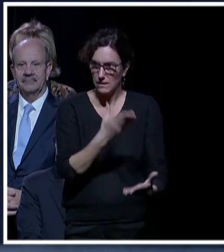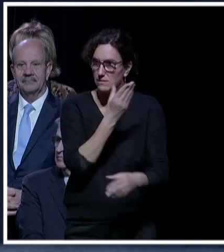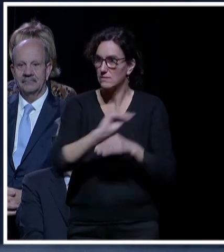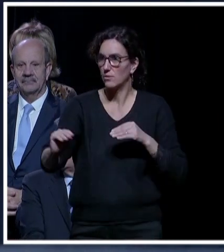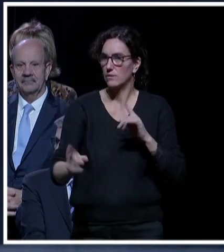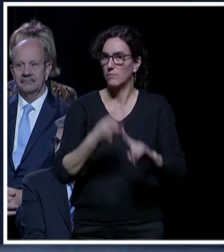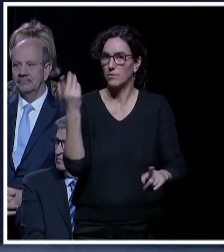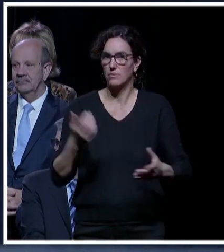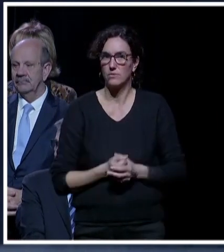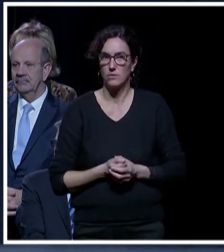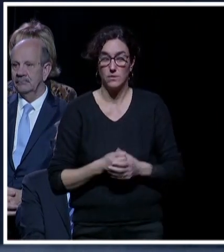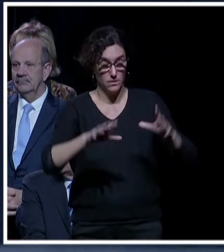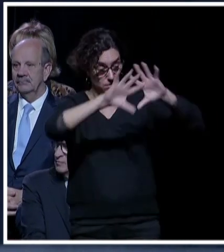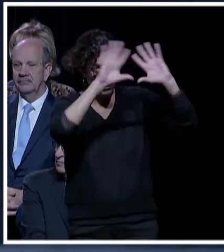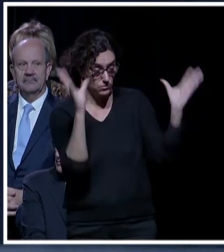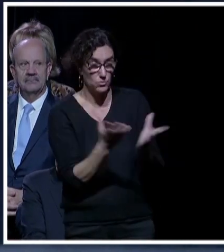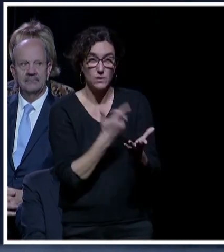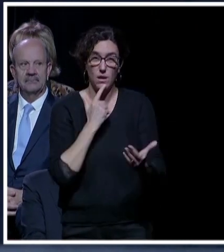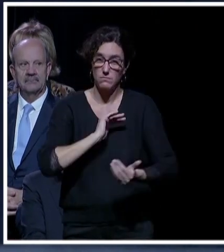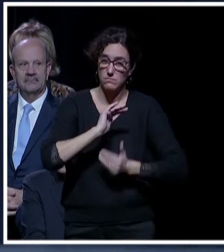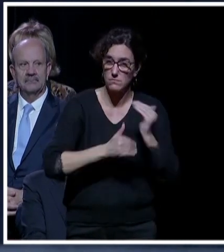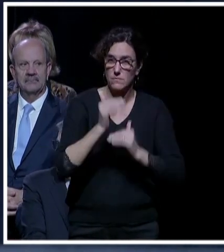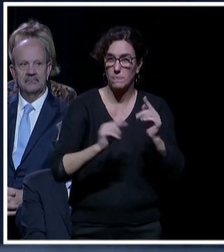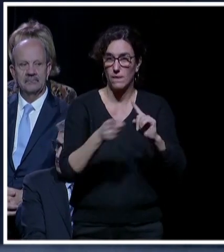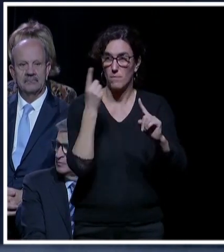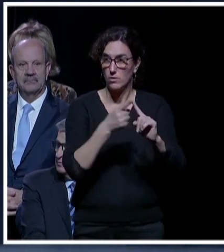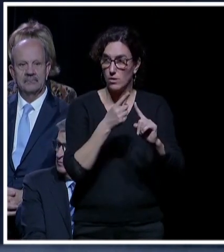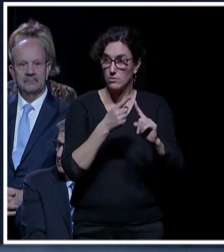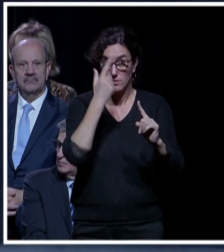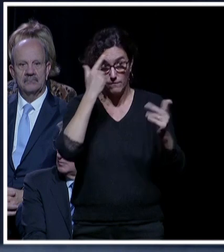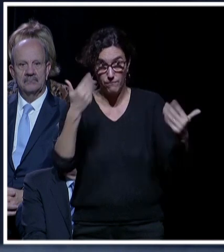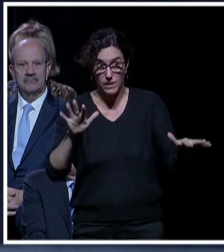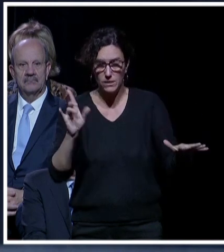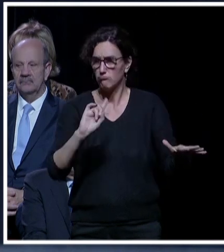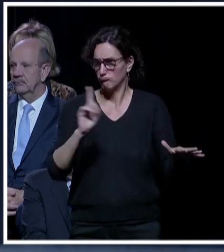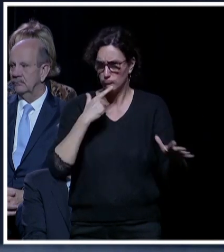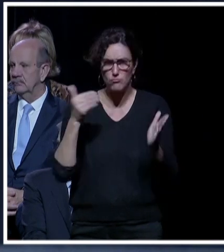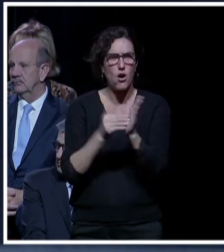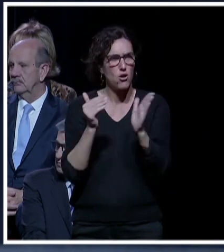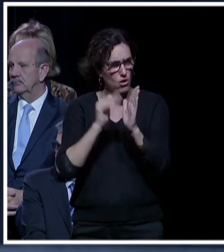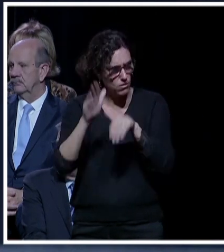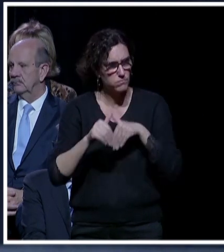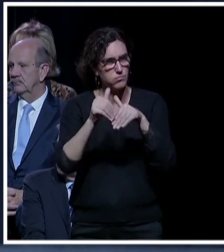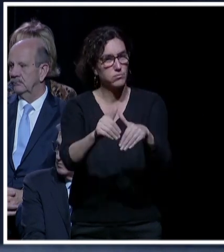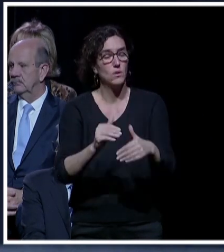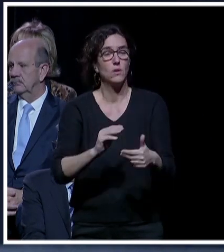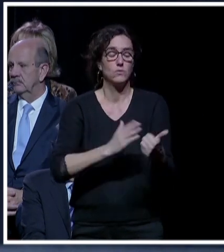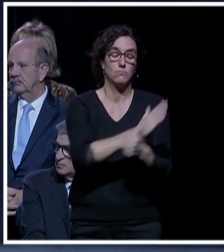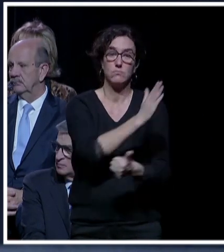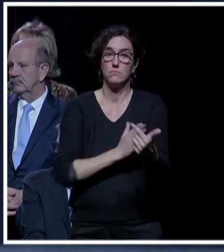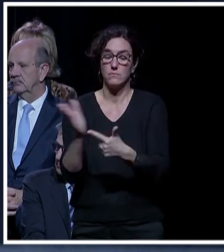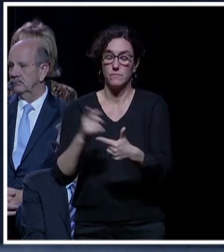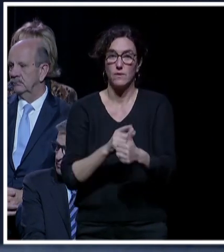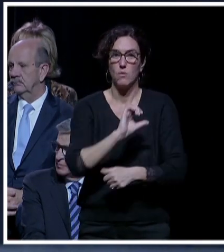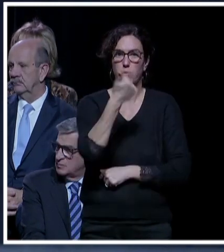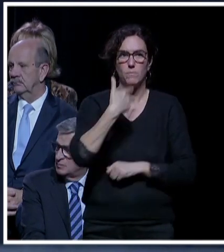Ce sont des avancées importantes, mais nous voulons aller encore plus loin avec deux exigences. La première, c'est de réviser la Constitution.